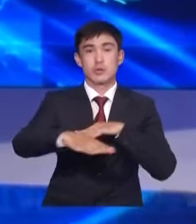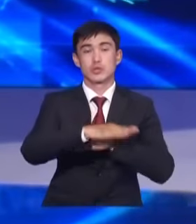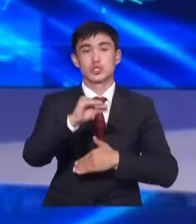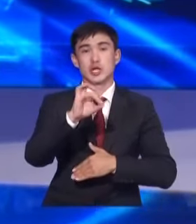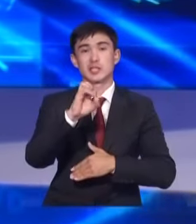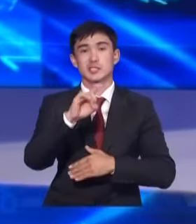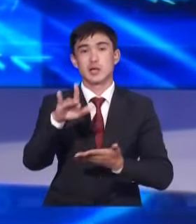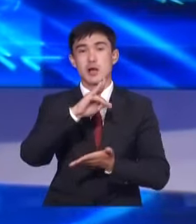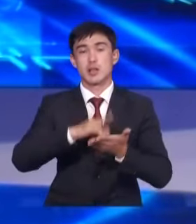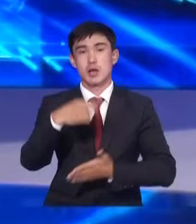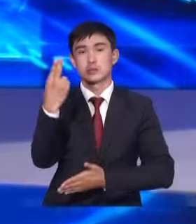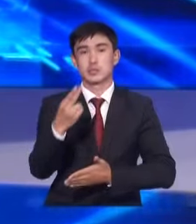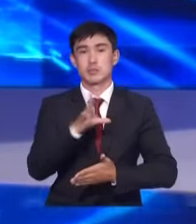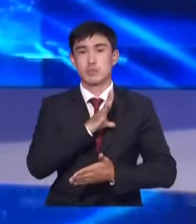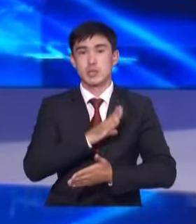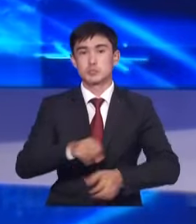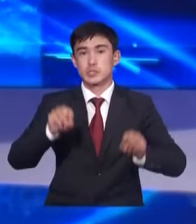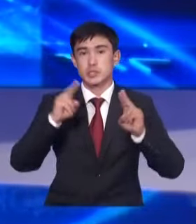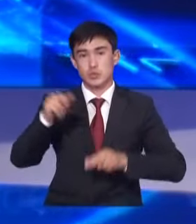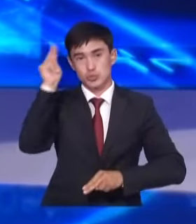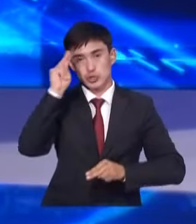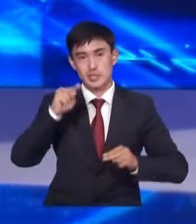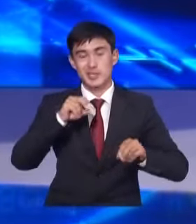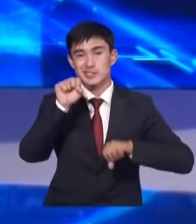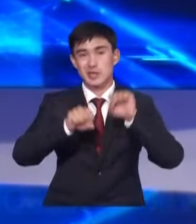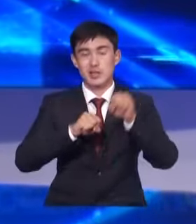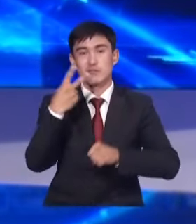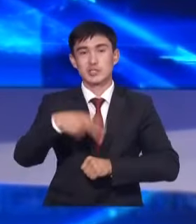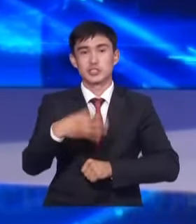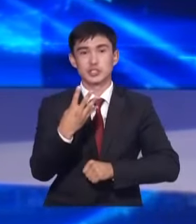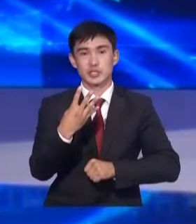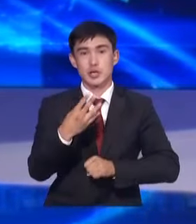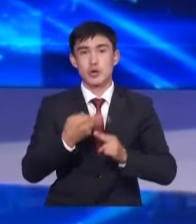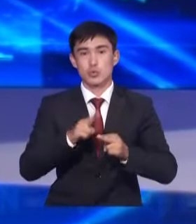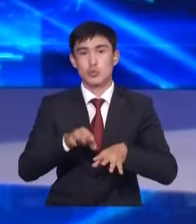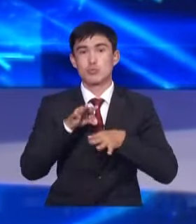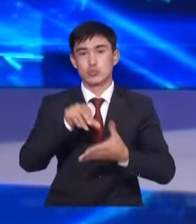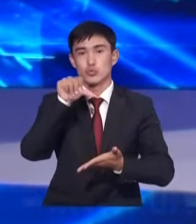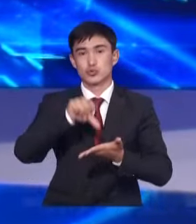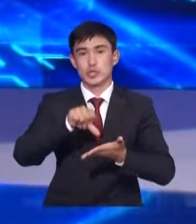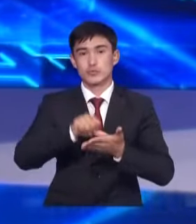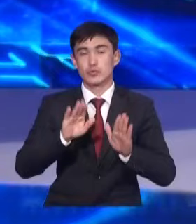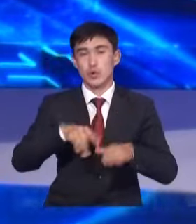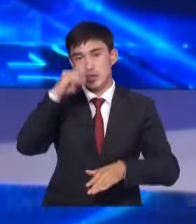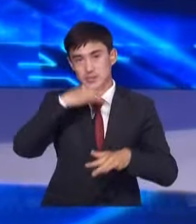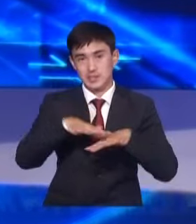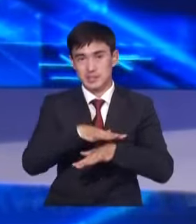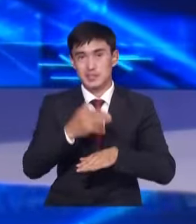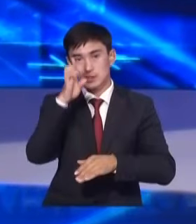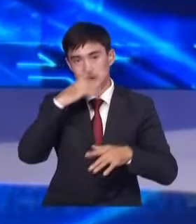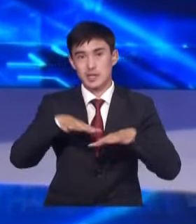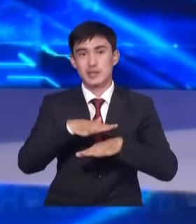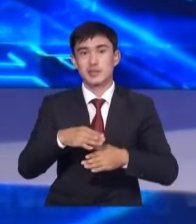полигоне Жартасты, Кала Астана, состоятся специальные учения «Скала-2024», в которых примут участие не только Казахстан,